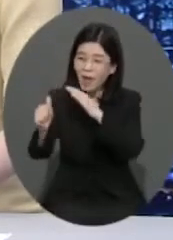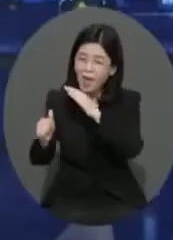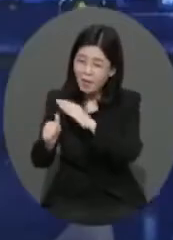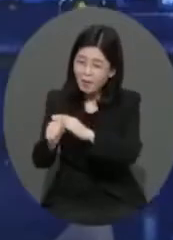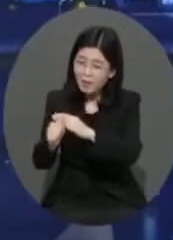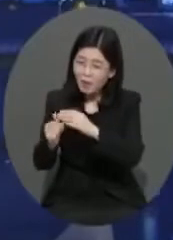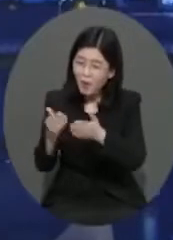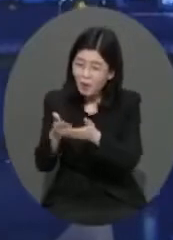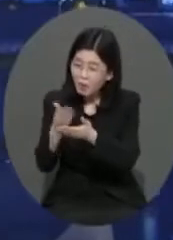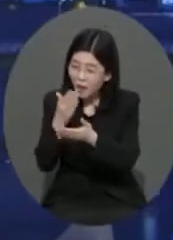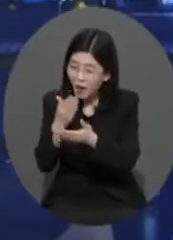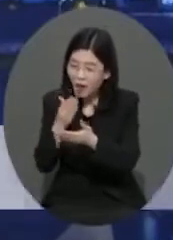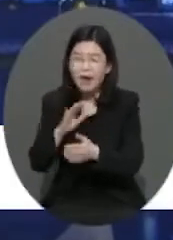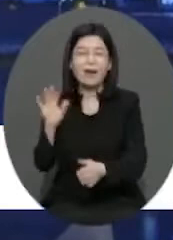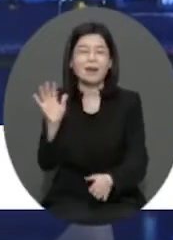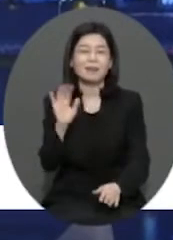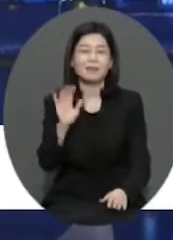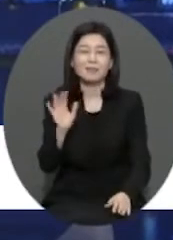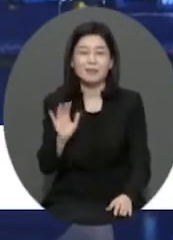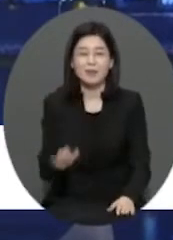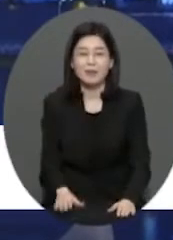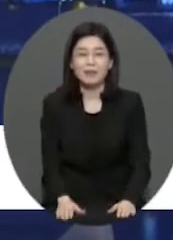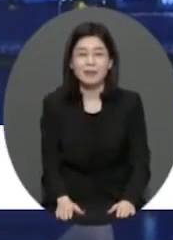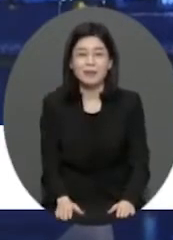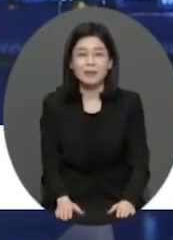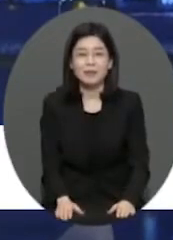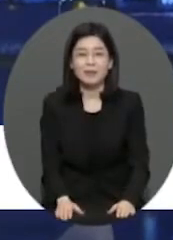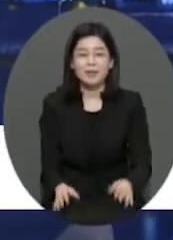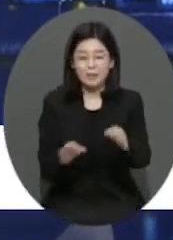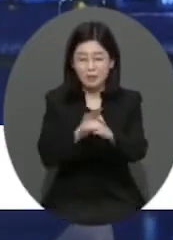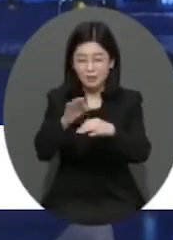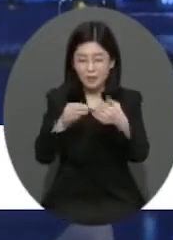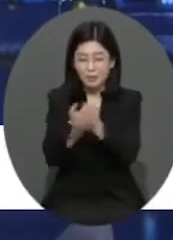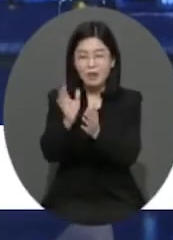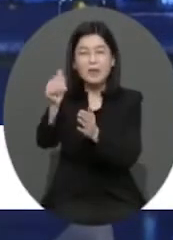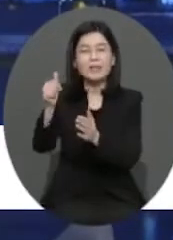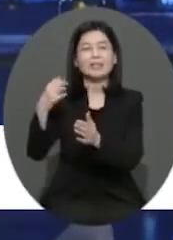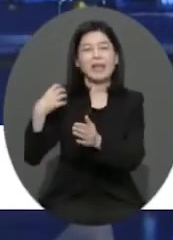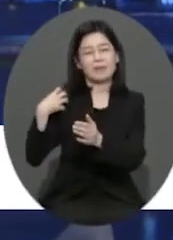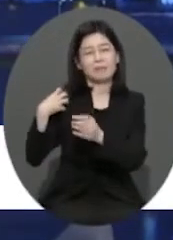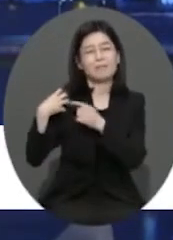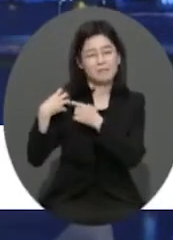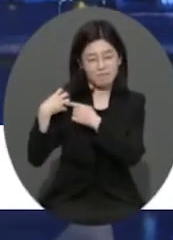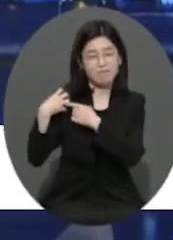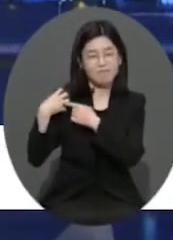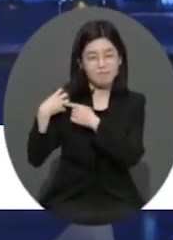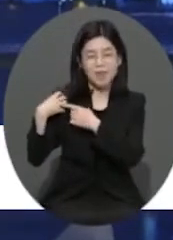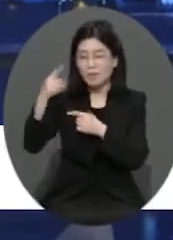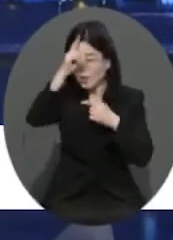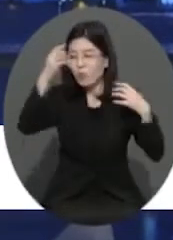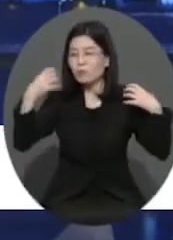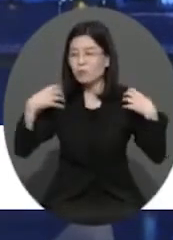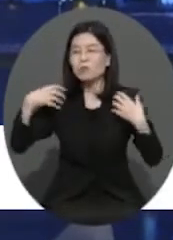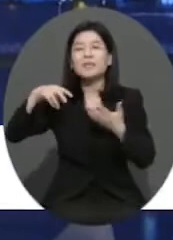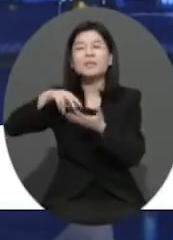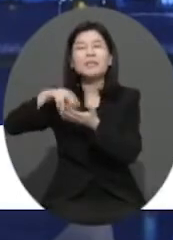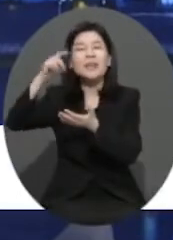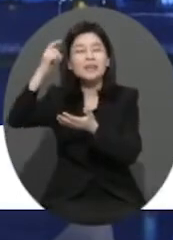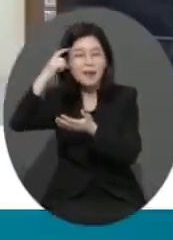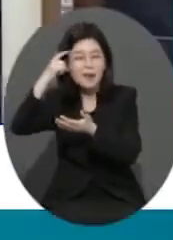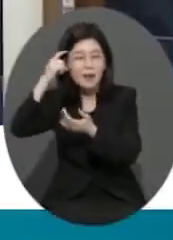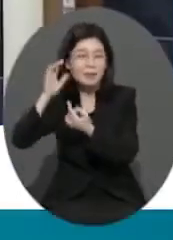거야 그렇지 않습니다 내가 아 책임을 지는 책임자로 써 정부 입장을 어 주장을 하시는 거고 저희는 이제